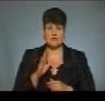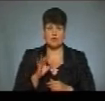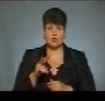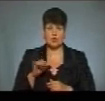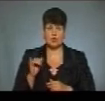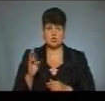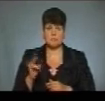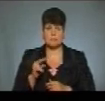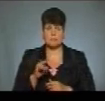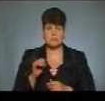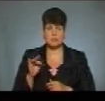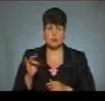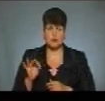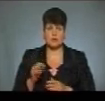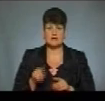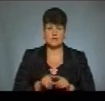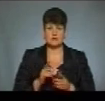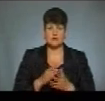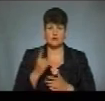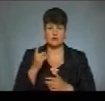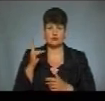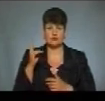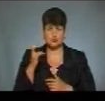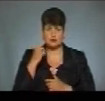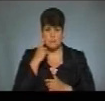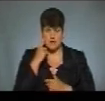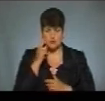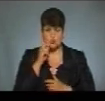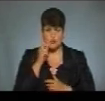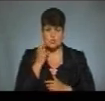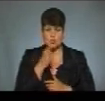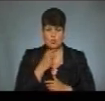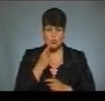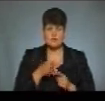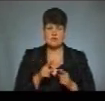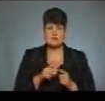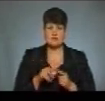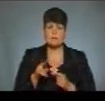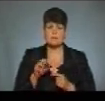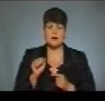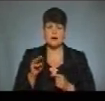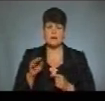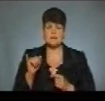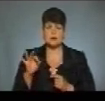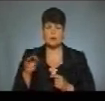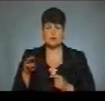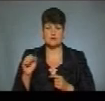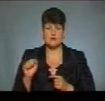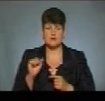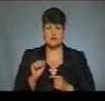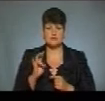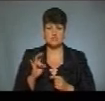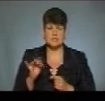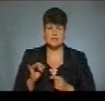Також ми маємо одного 200-бальника з української мови – це Патіота Анжела,